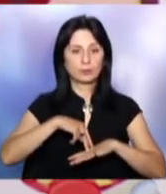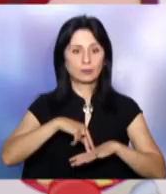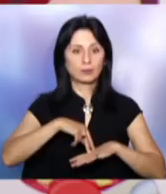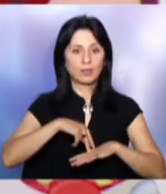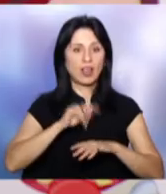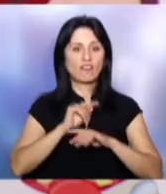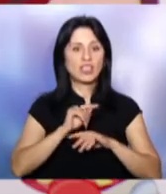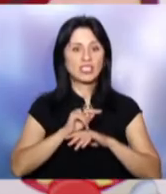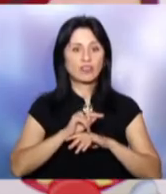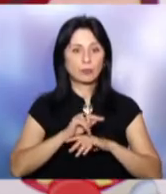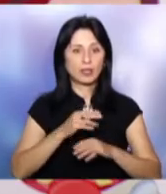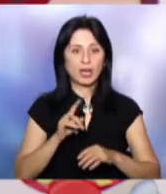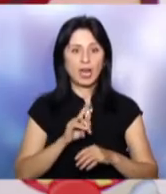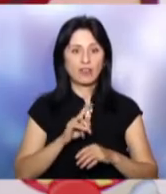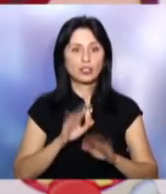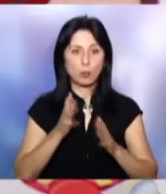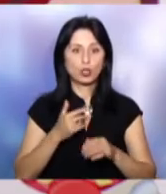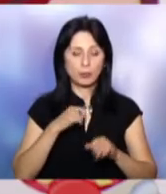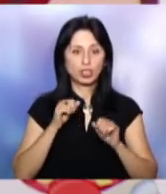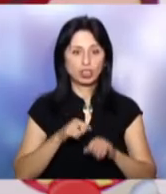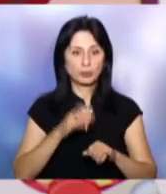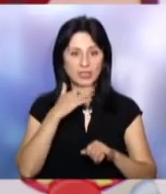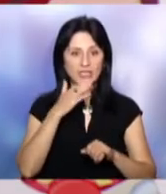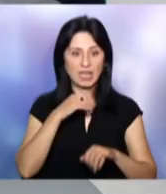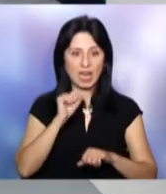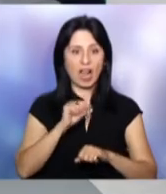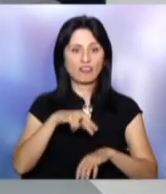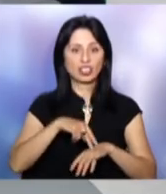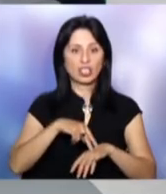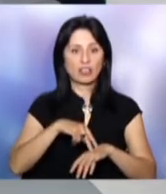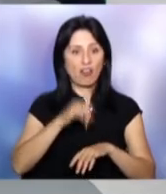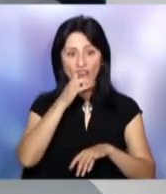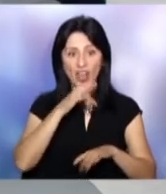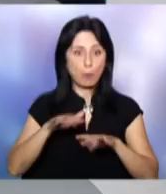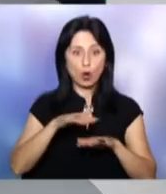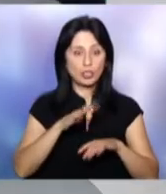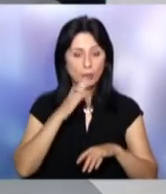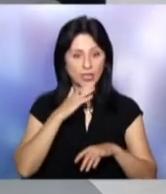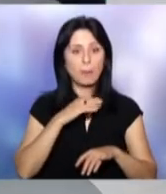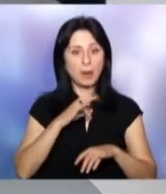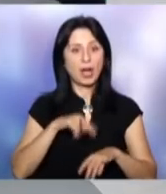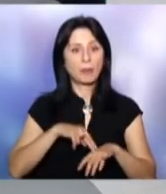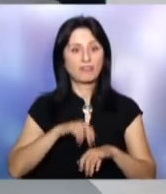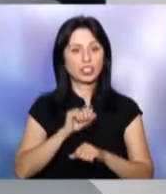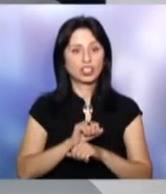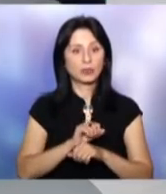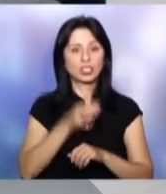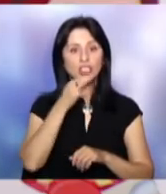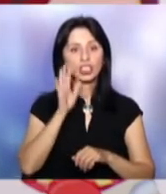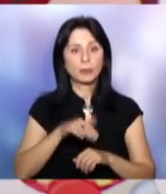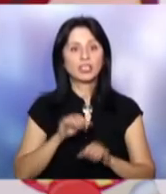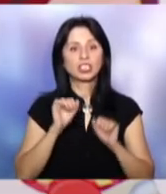ვისწავლით და ვასწავლით. ანუ თქვათ რაღაც რომ მოხდეს, მე შემიძლია რომ წყალზე გავჩერდე, ანუ ვერ ვმოძრაობ ჯერ წყალში, მაგრამ ნამდვილად ჩერდები. შემდეგ